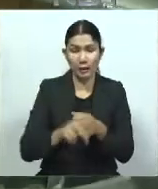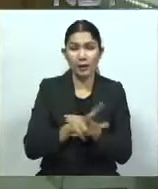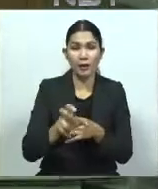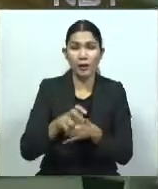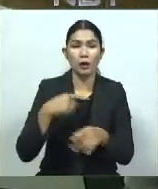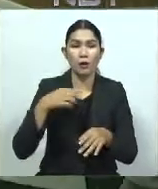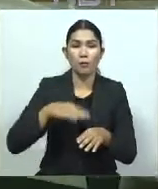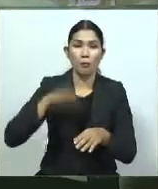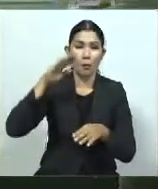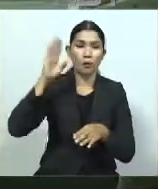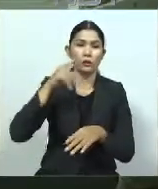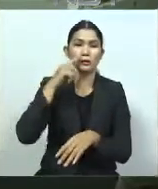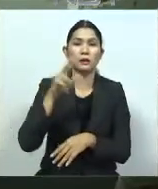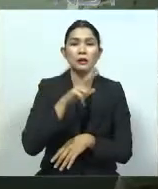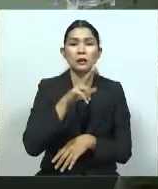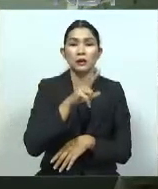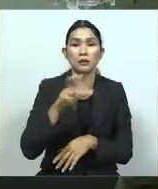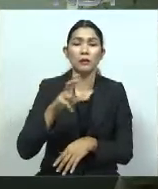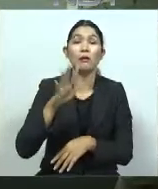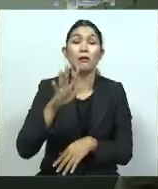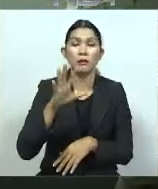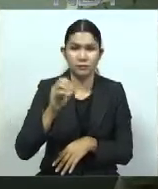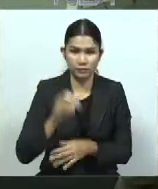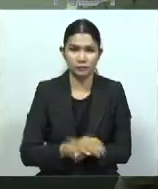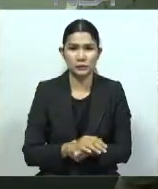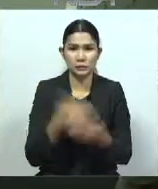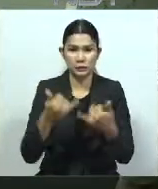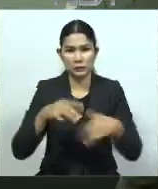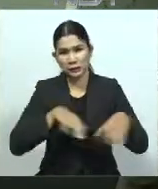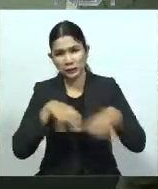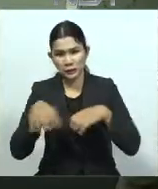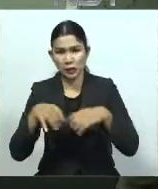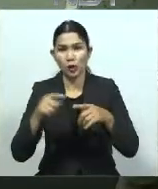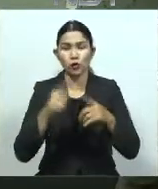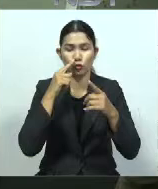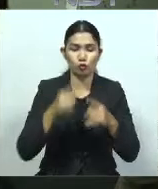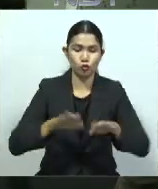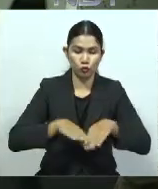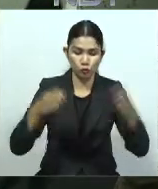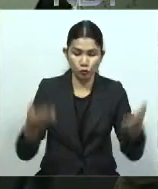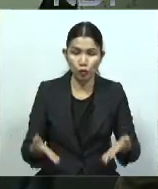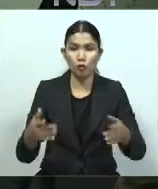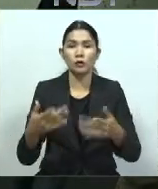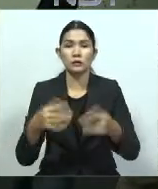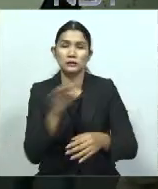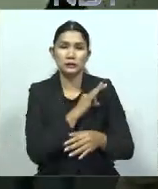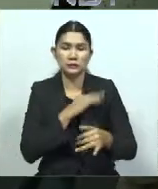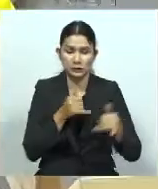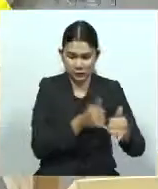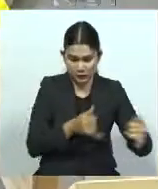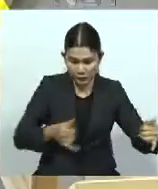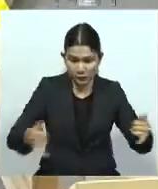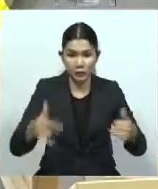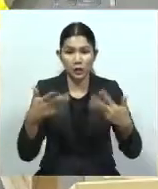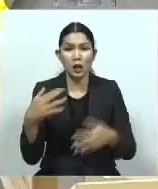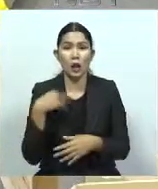นอยู่ที่250ที่นั่งขณะนี้อยู่ระหว่างการติดตั้งโต๊ะและเก้าอี้สำหรับสมาชิกแล้วก็จะมีการทยอยทดสอบระ